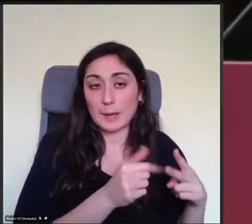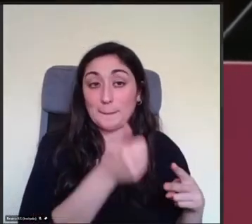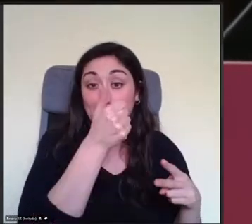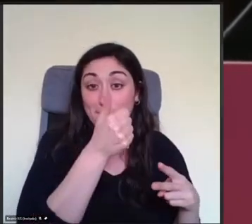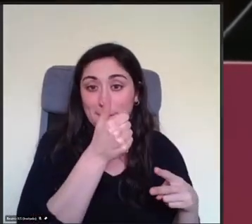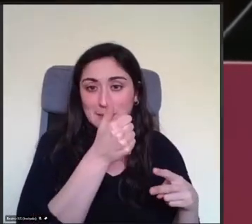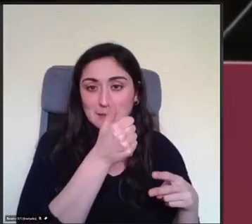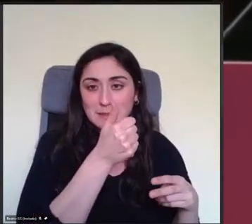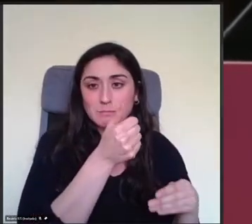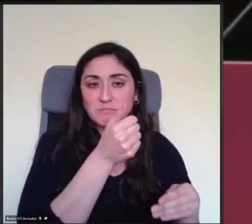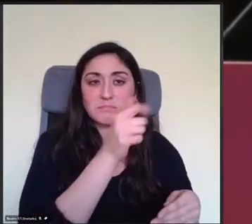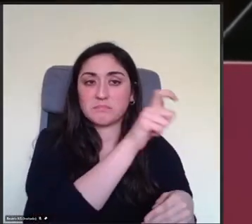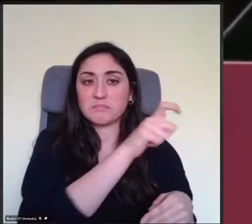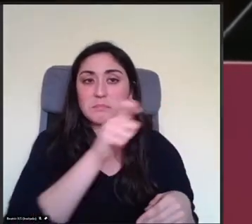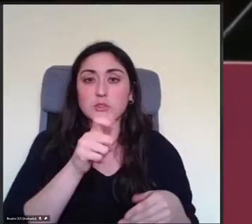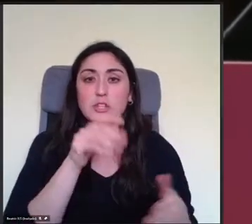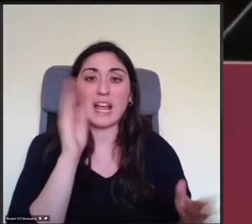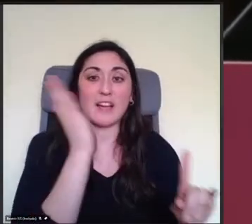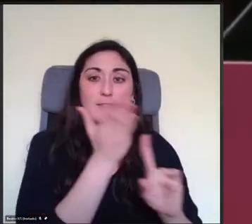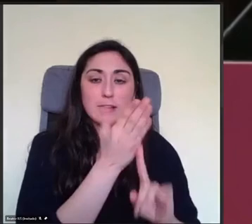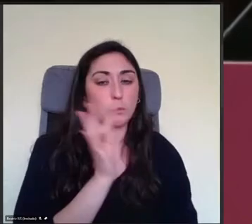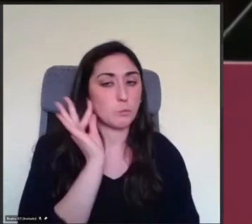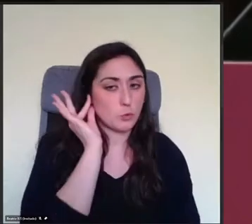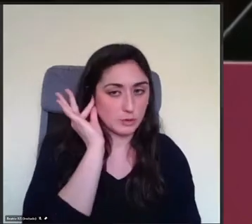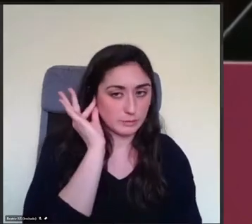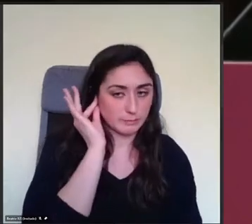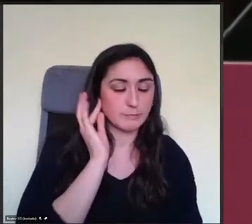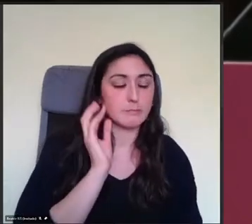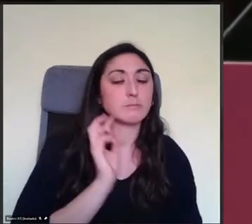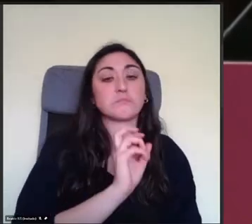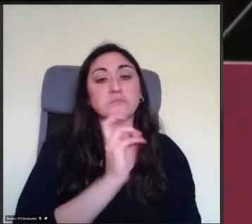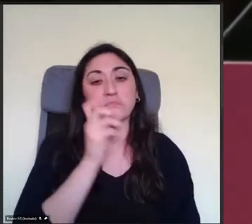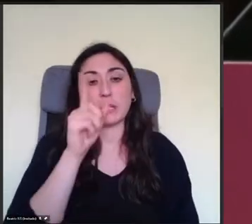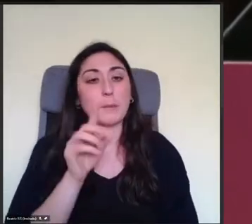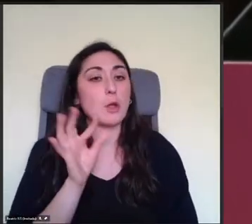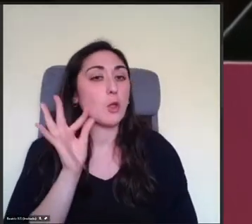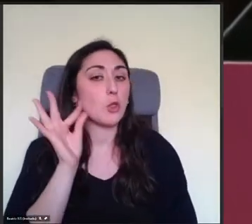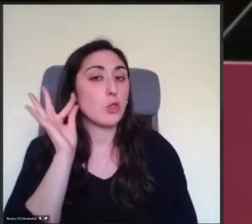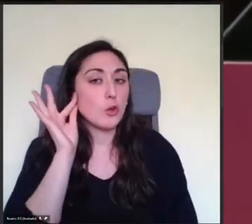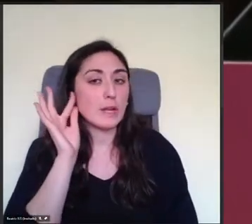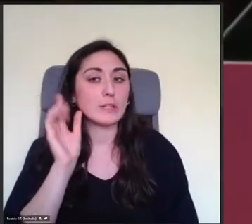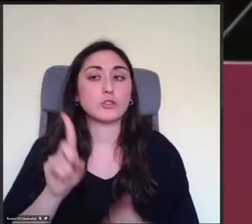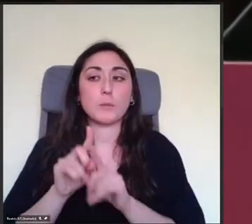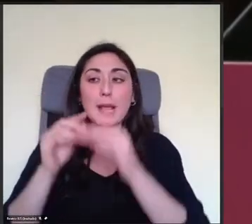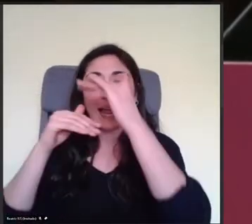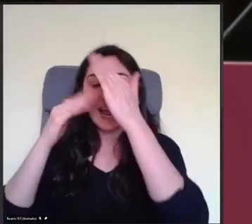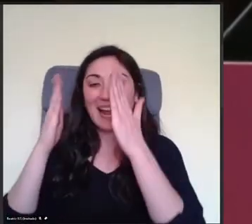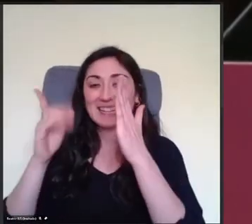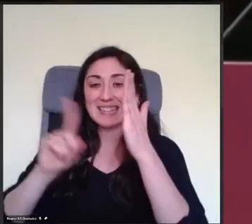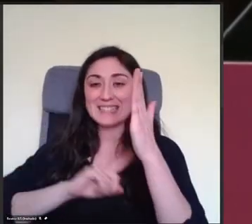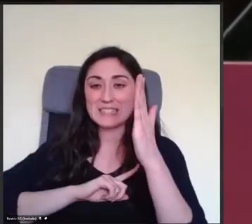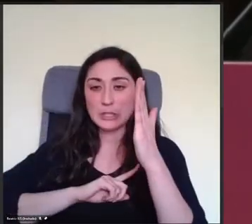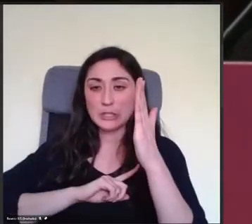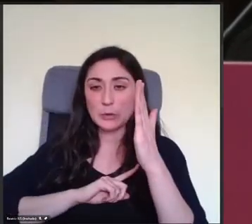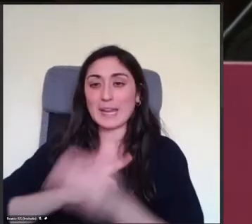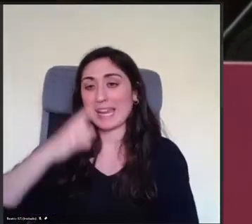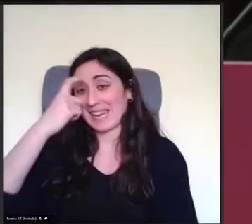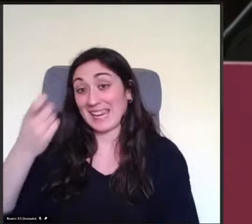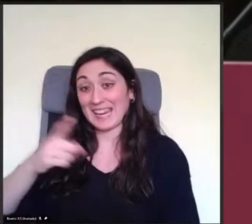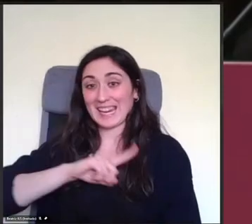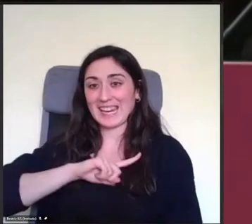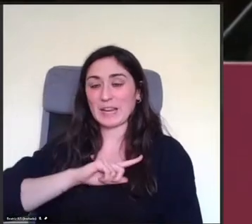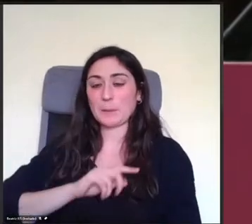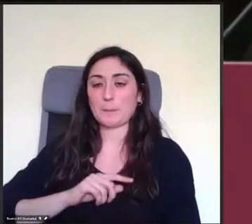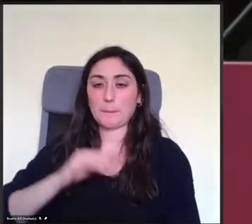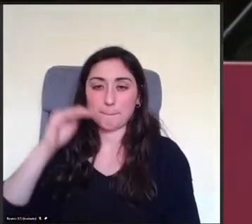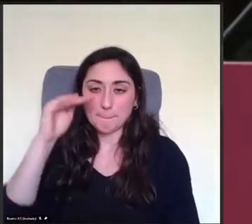banda, que les dones reben una menor atenció, una menor credibilitat quan plantegen